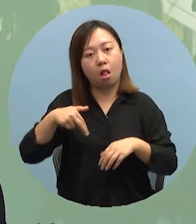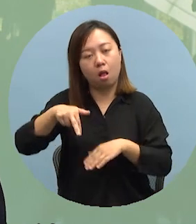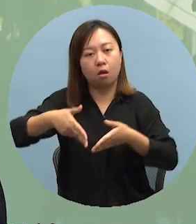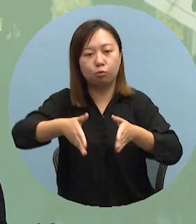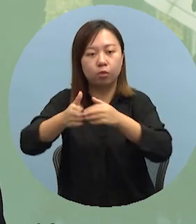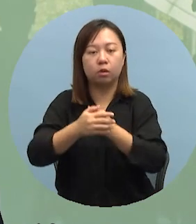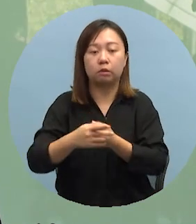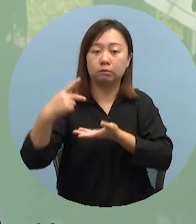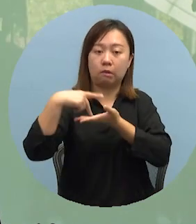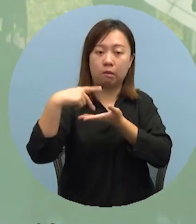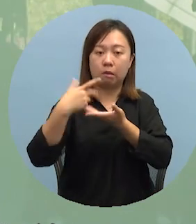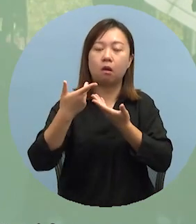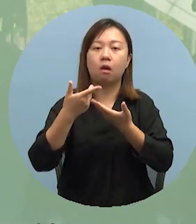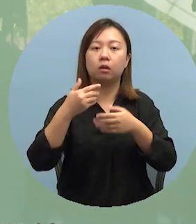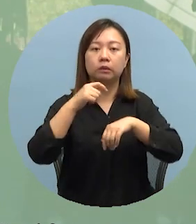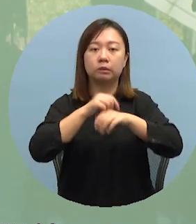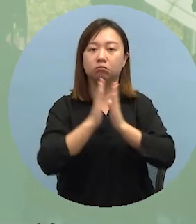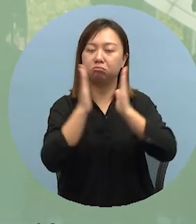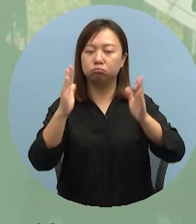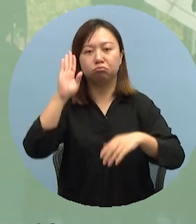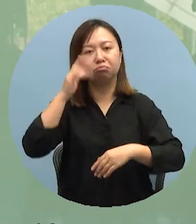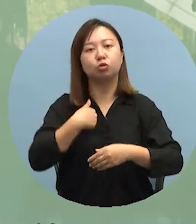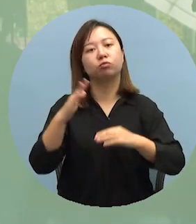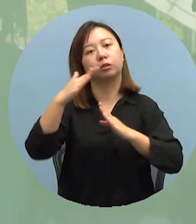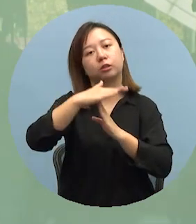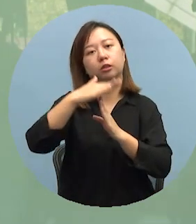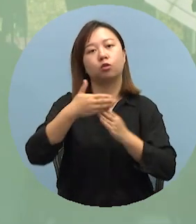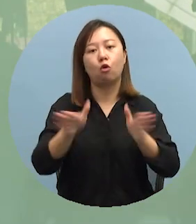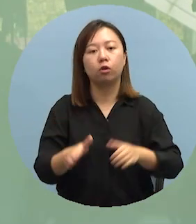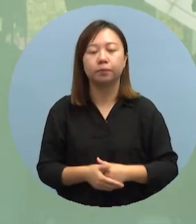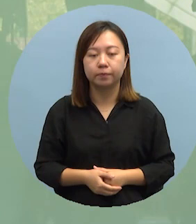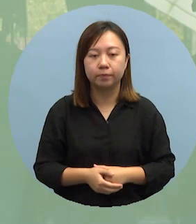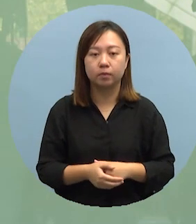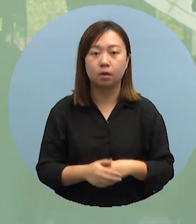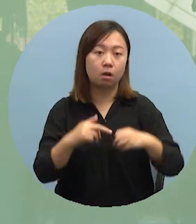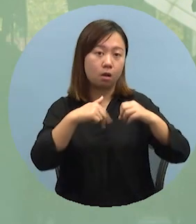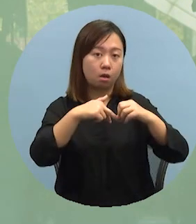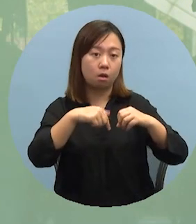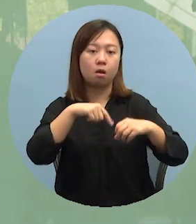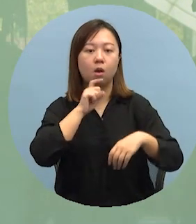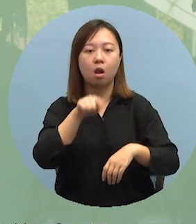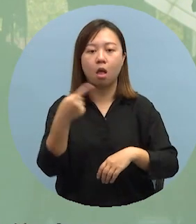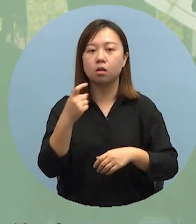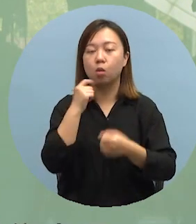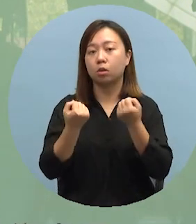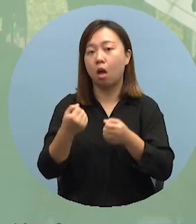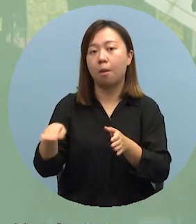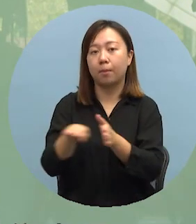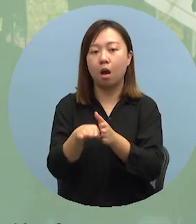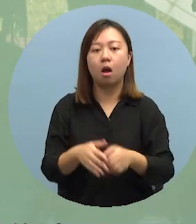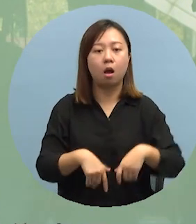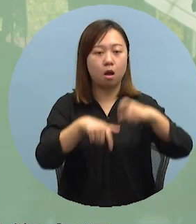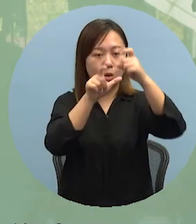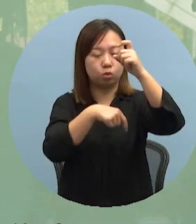俾佢嗰段時間裏邊咧，可能就要暫停開放啦。除咗個球場之外咧，嗰度亦都有個停車場啦。咁我哋喺9月1日